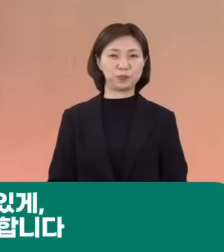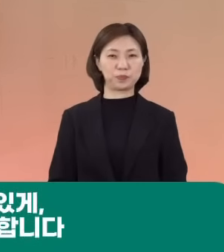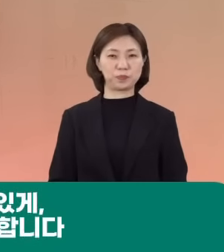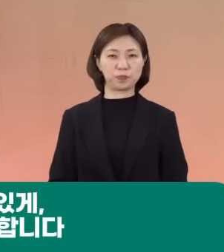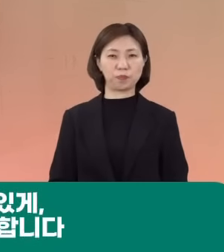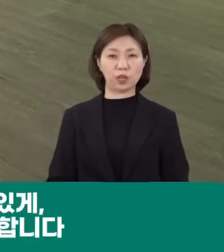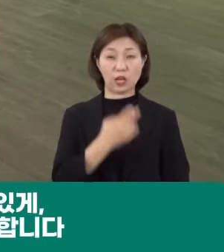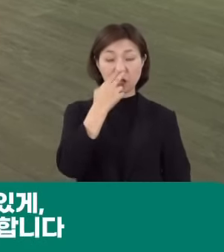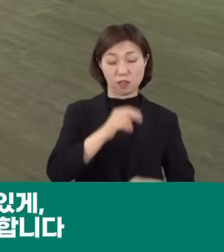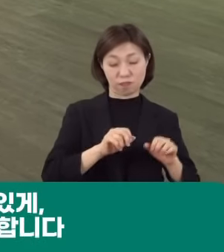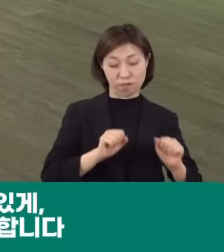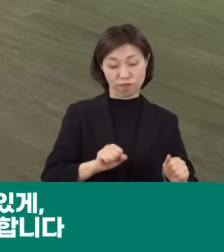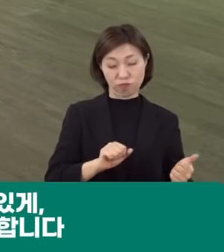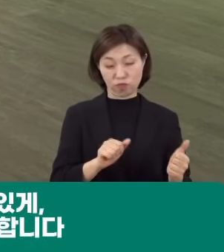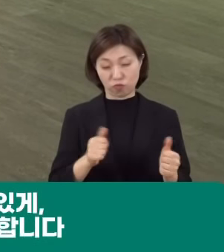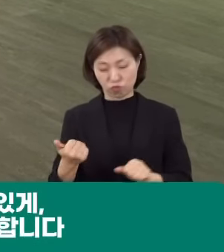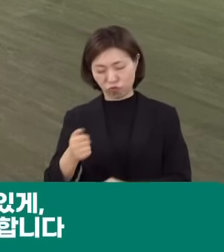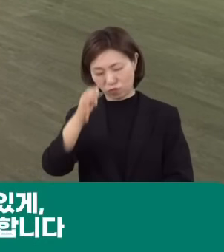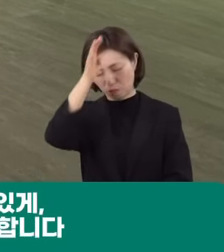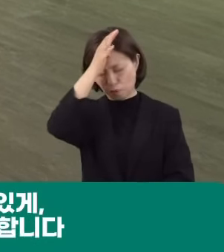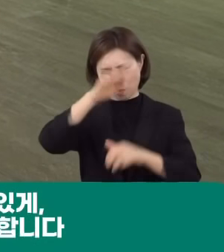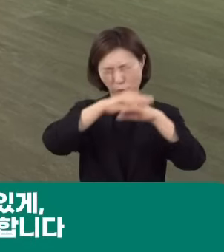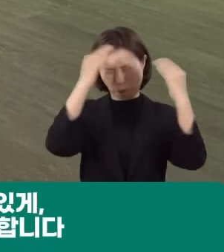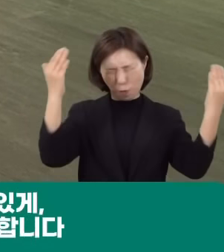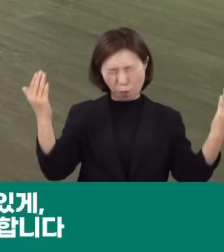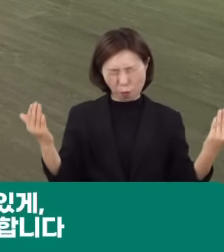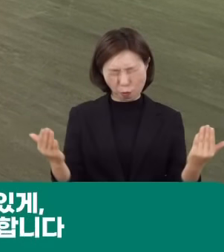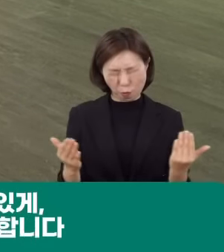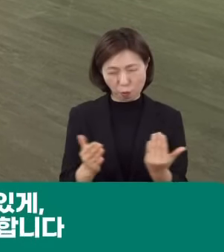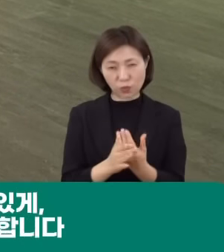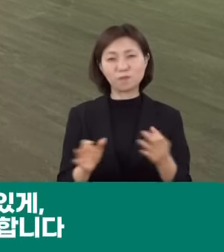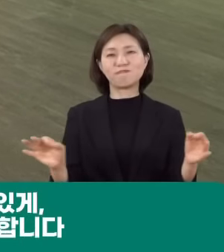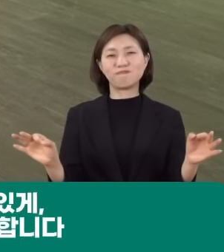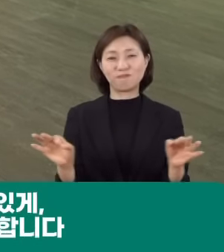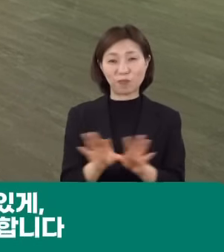그래서 생사의 병을 치료해 주신다